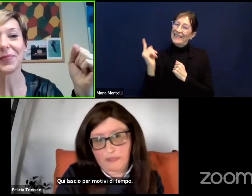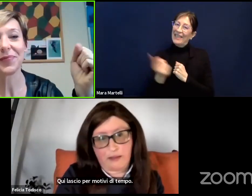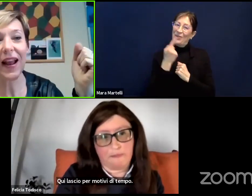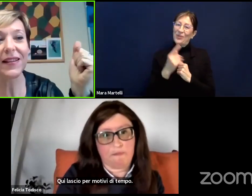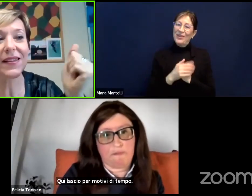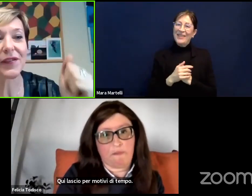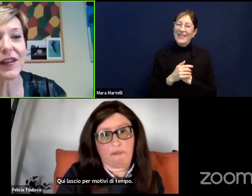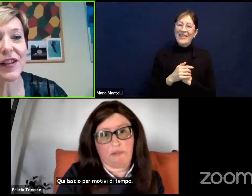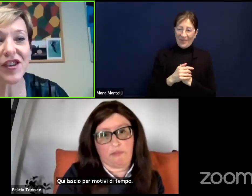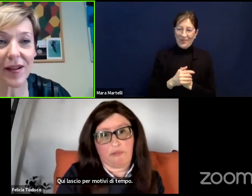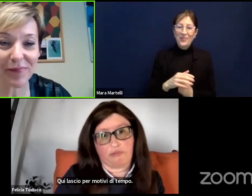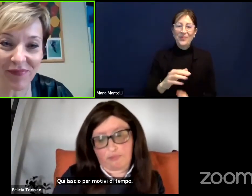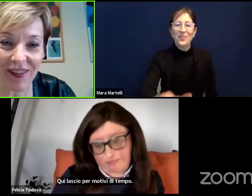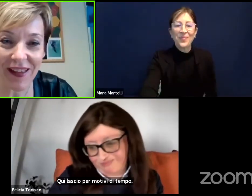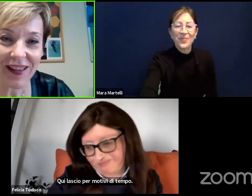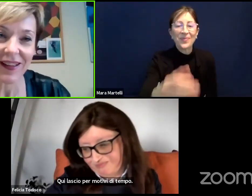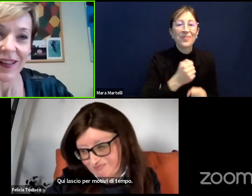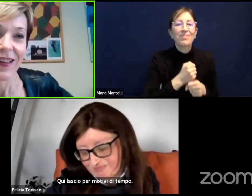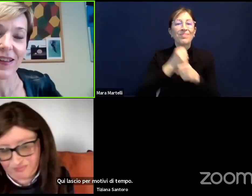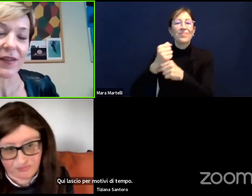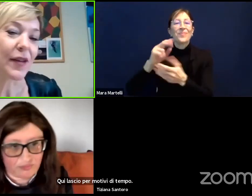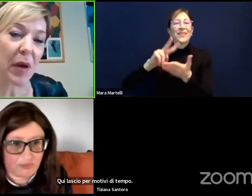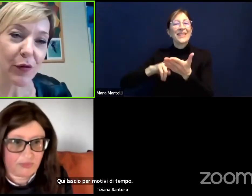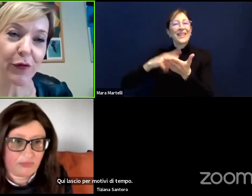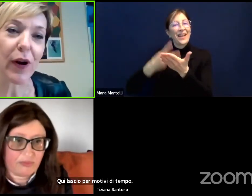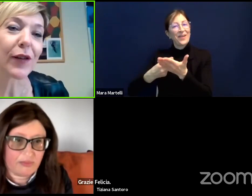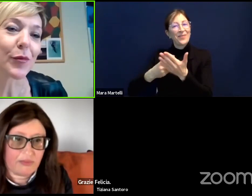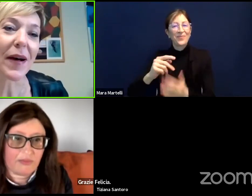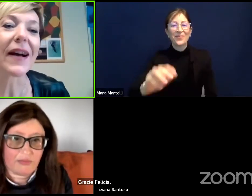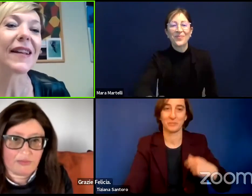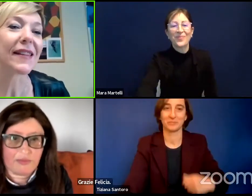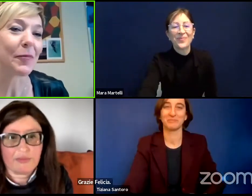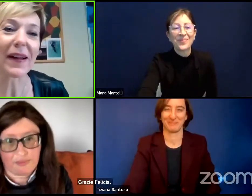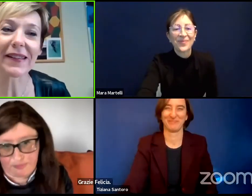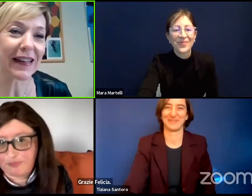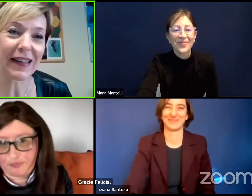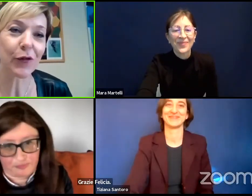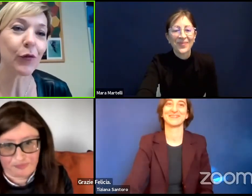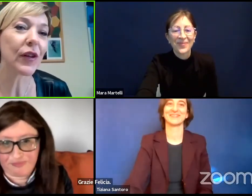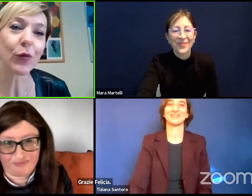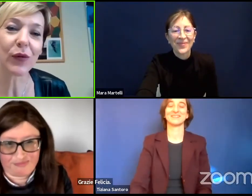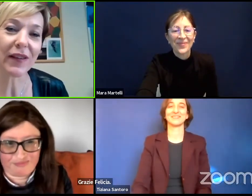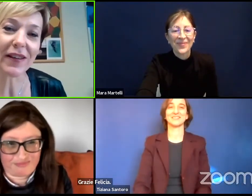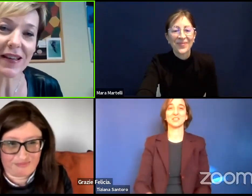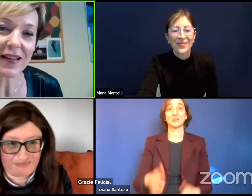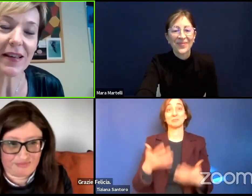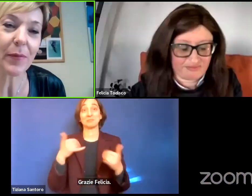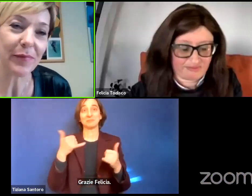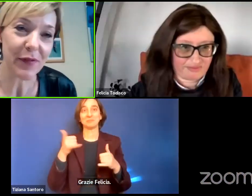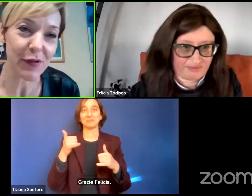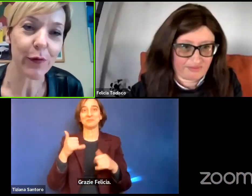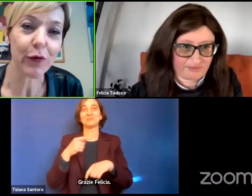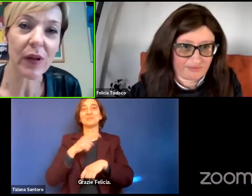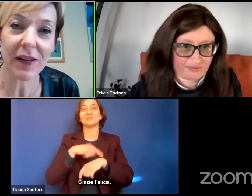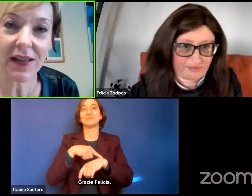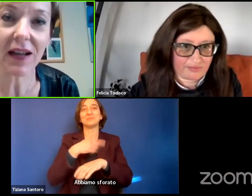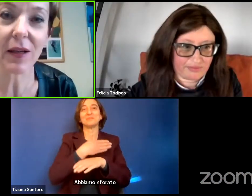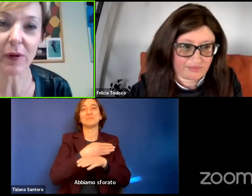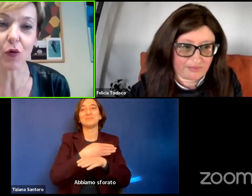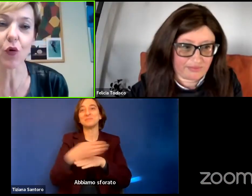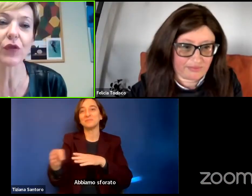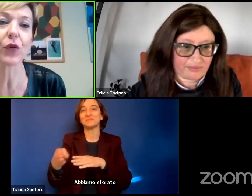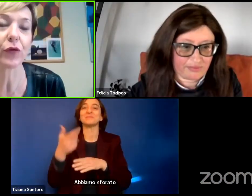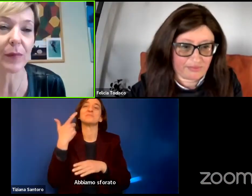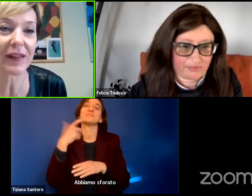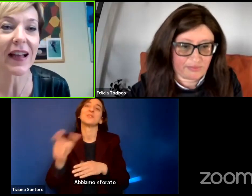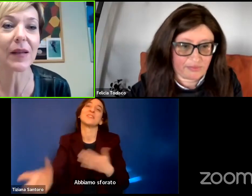Bene, grazie Felicia. Sì, abbiamo sforato, ma d'altra parte i contenuti sono fondamentali